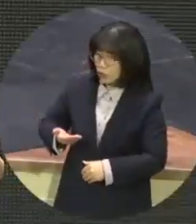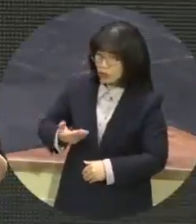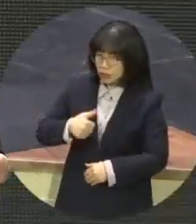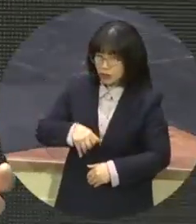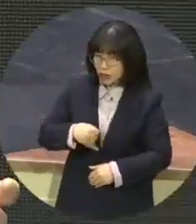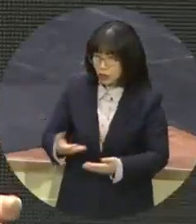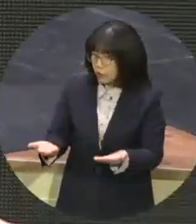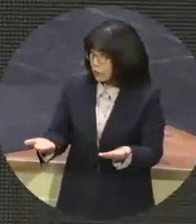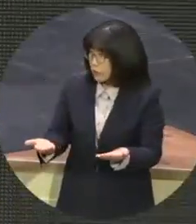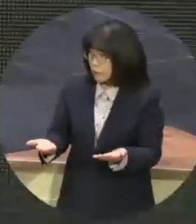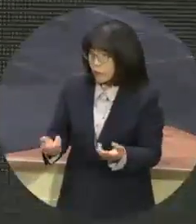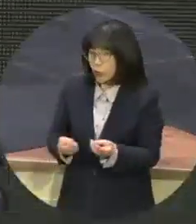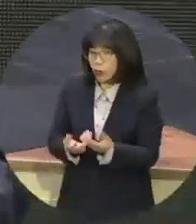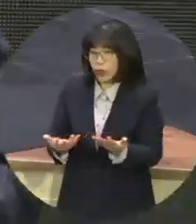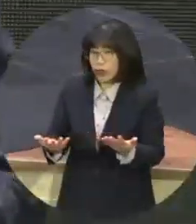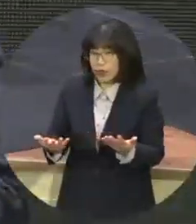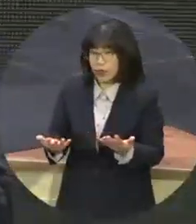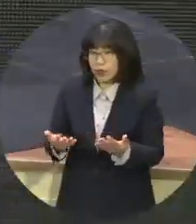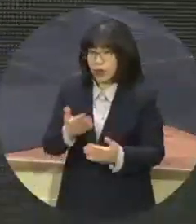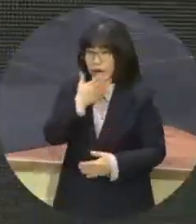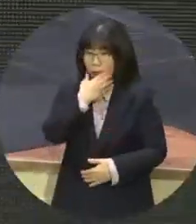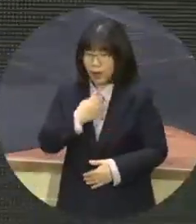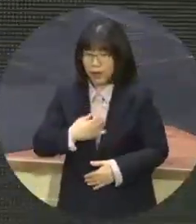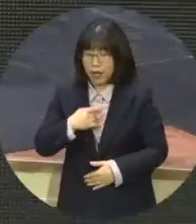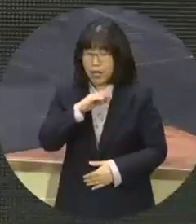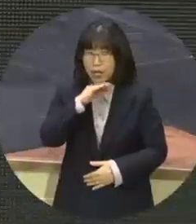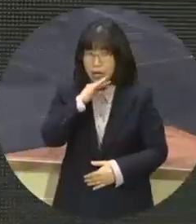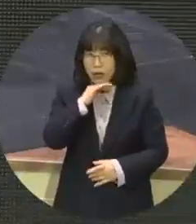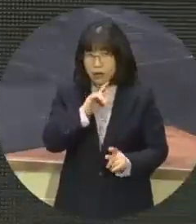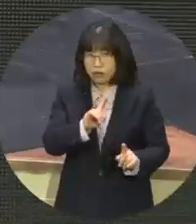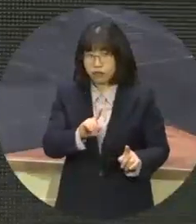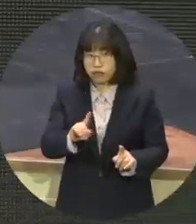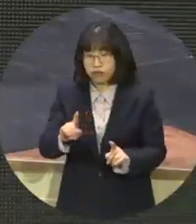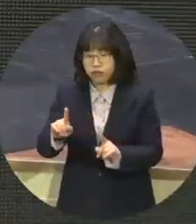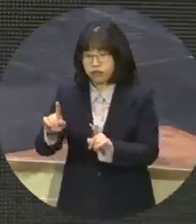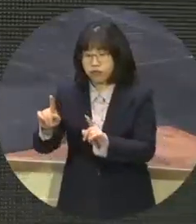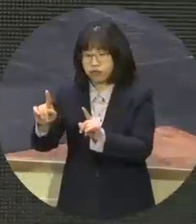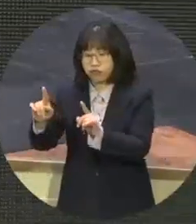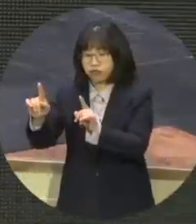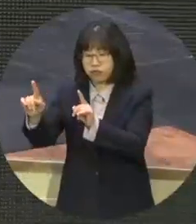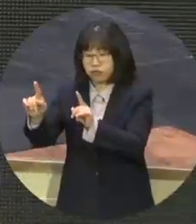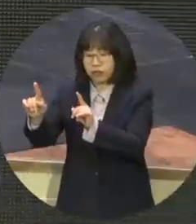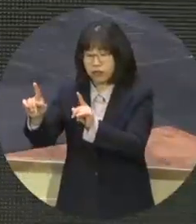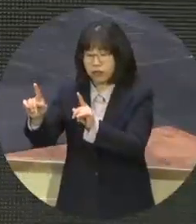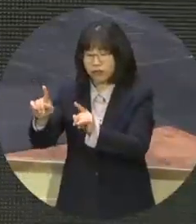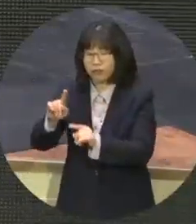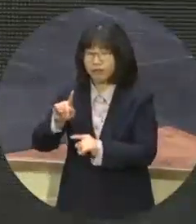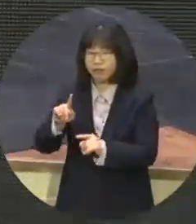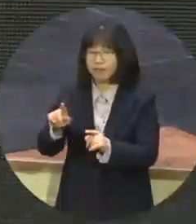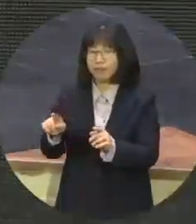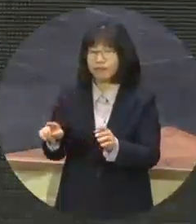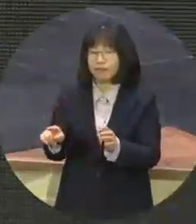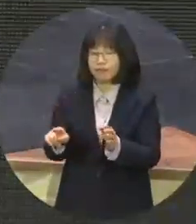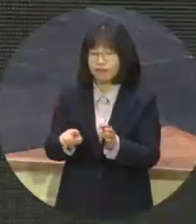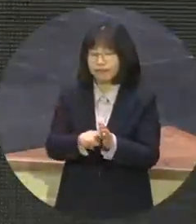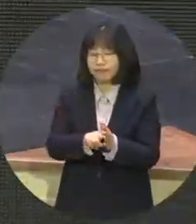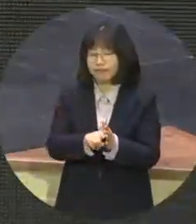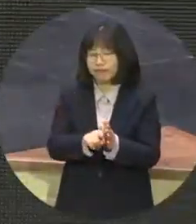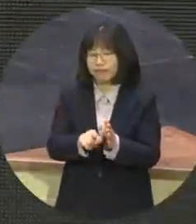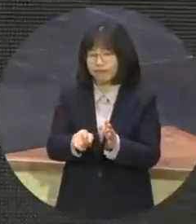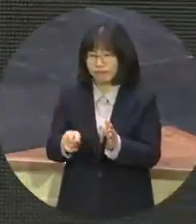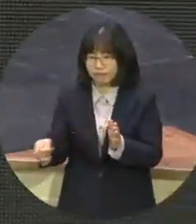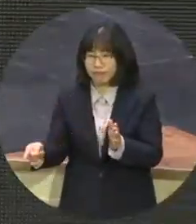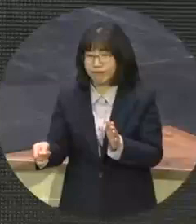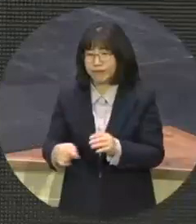자식이 없단 말이에요. 그러니까 아브라함은 나이가 점점 많아지면서 뭐가 생겼냐? 조급증이